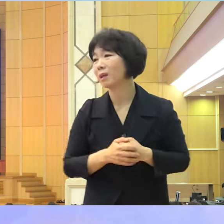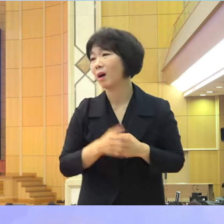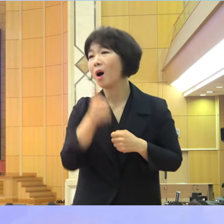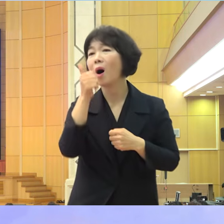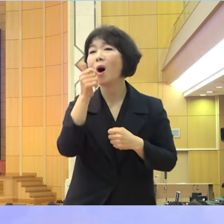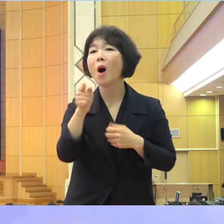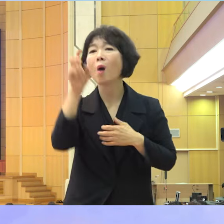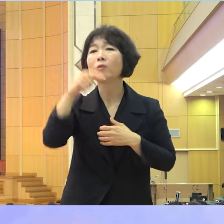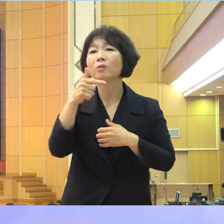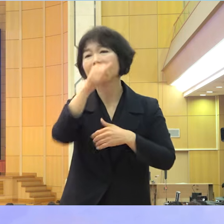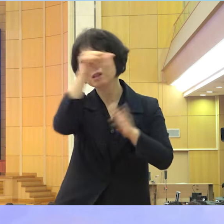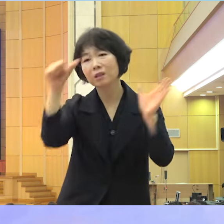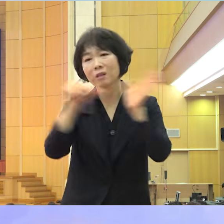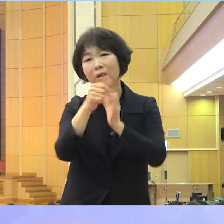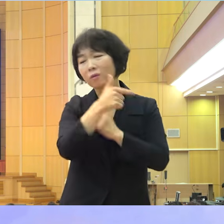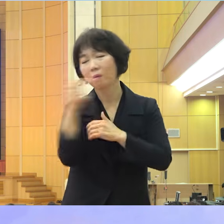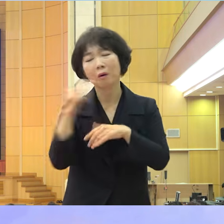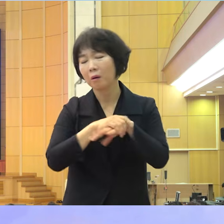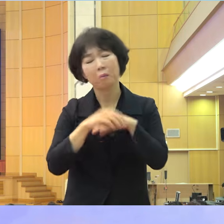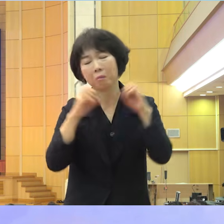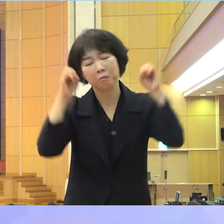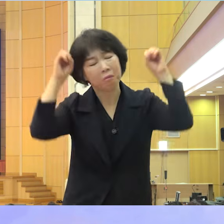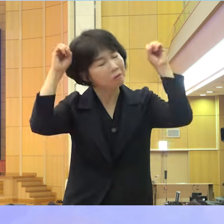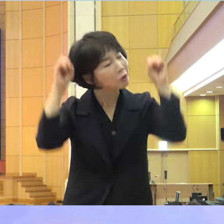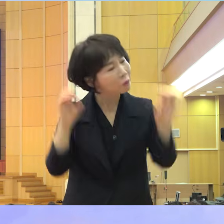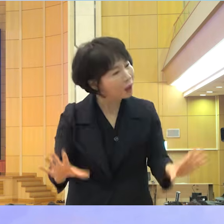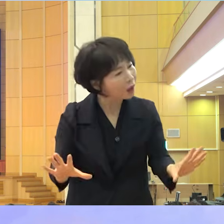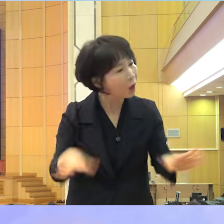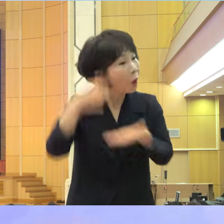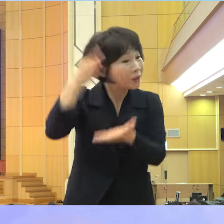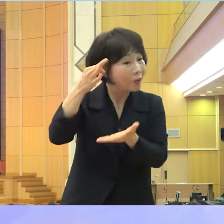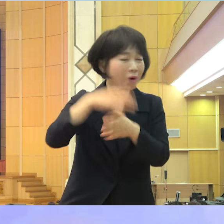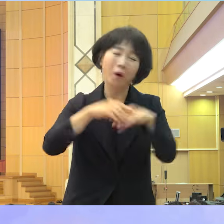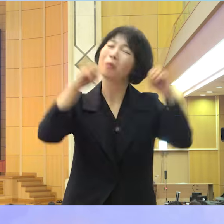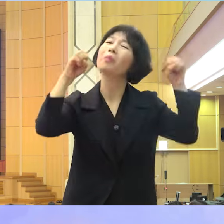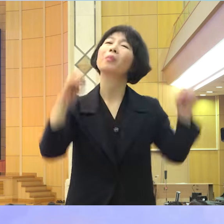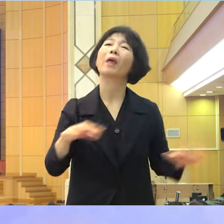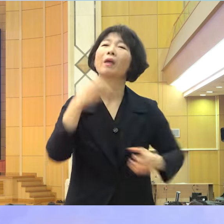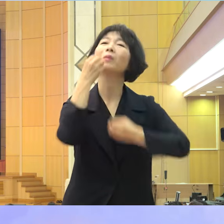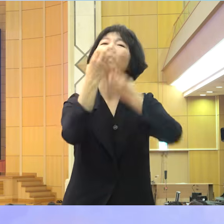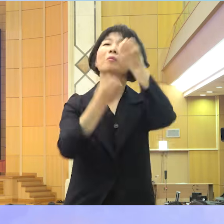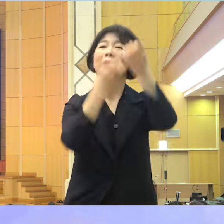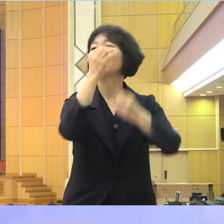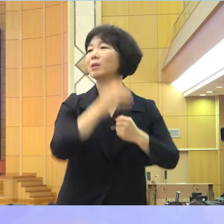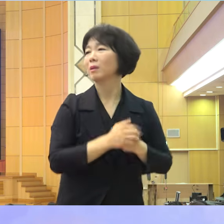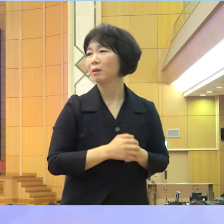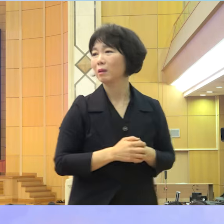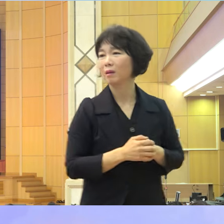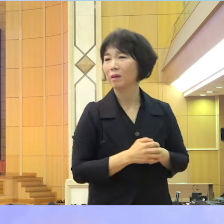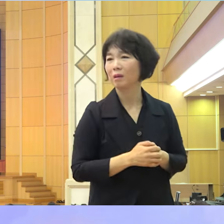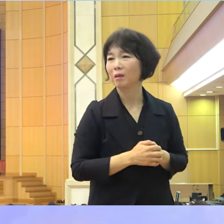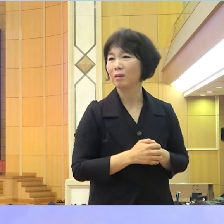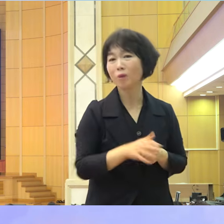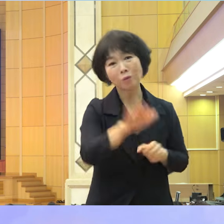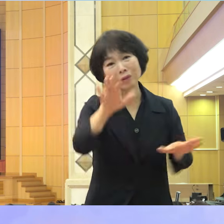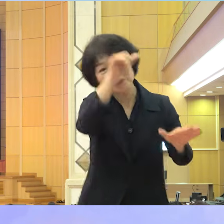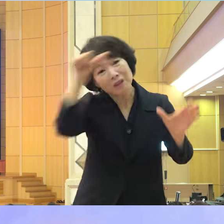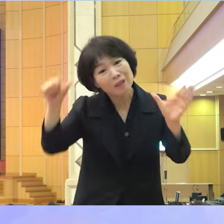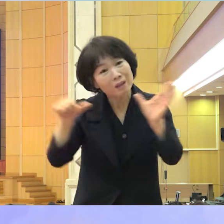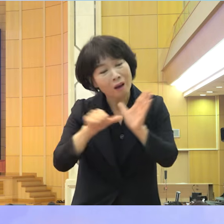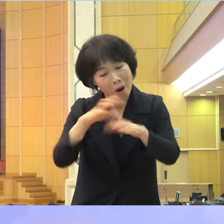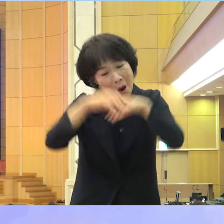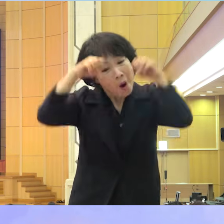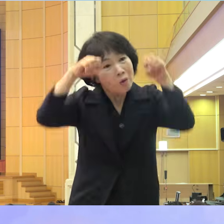허무하다, 인생 무상, 권력 무상이라고 말하는 것입니다. 여러분, 이렇게 허무한 인생을